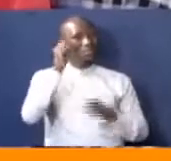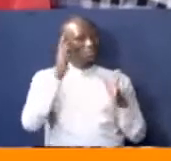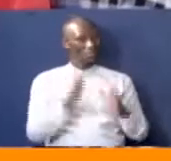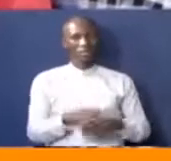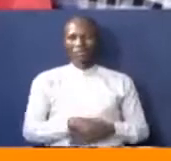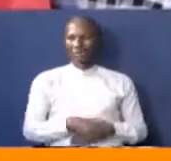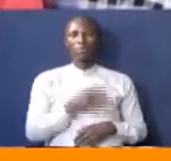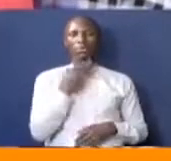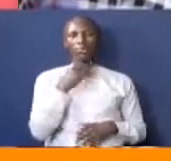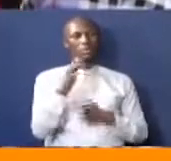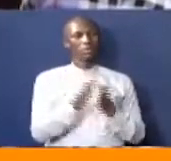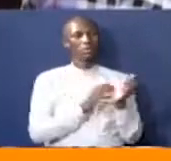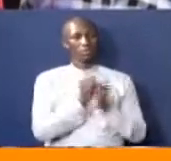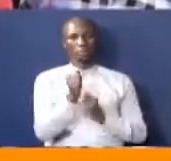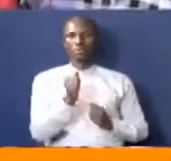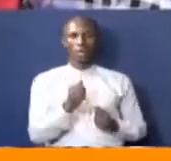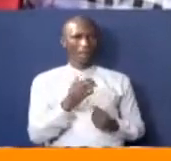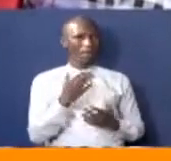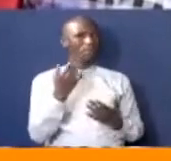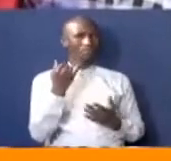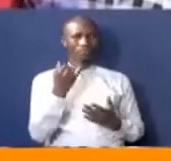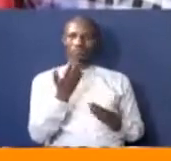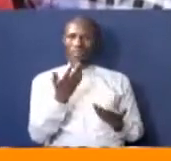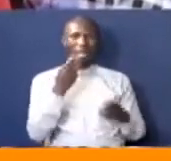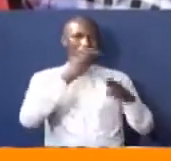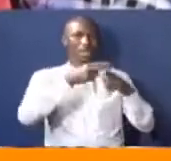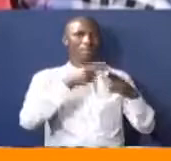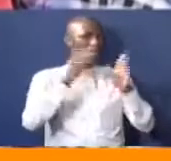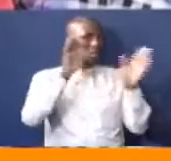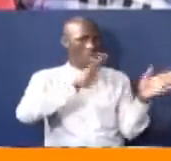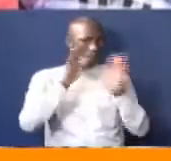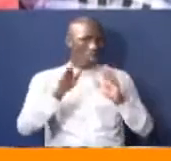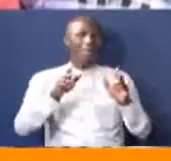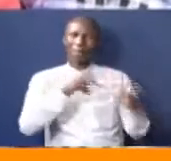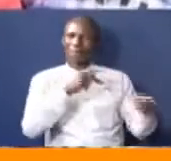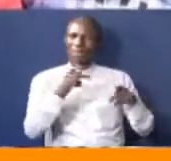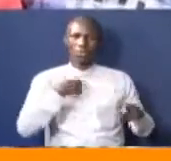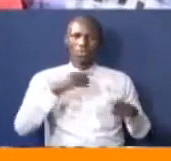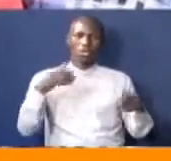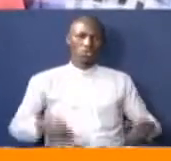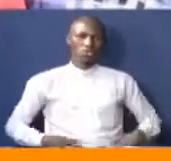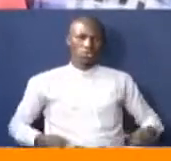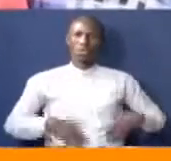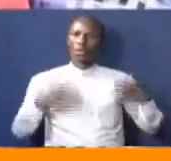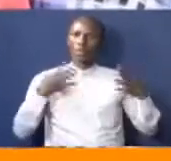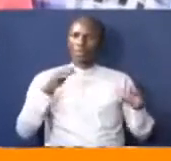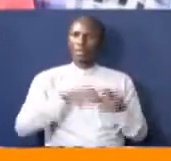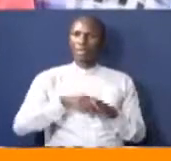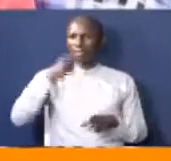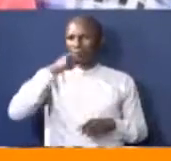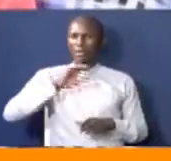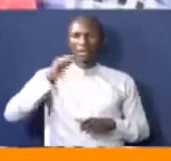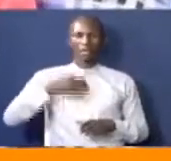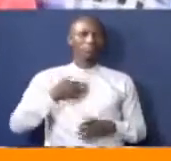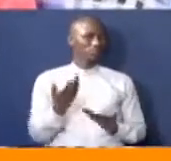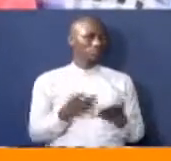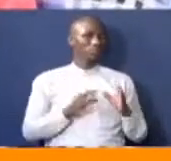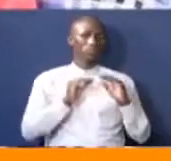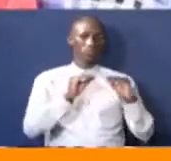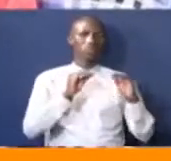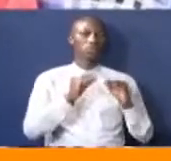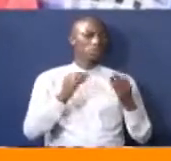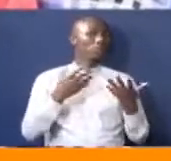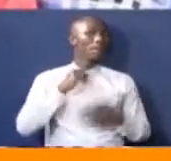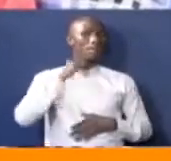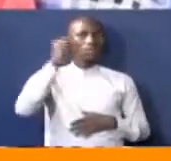makuenda kwa nanga image ya kiyama kitu kia waipa nundu hithi yota youth na andu maki tui county tubundi dwe siasa ni pati